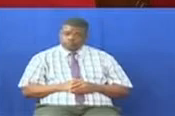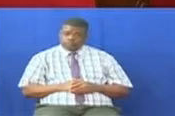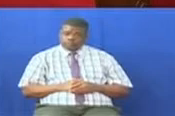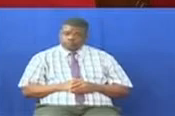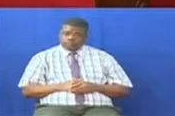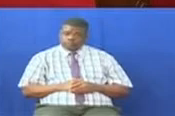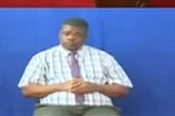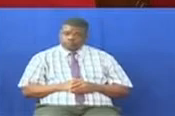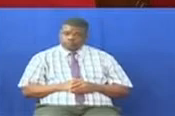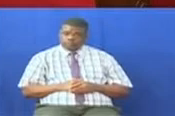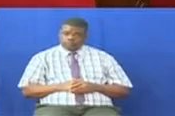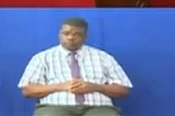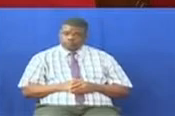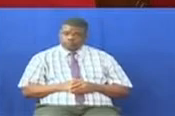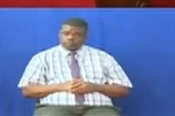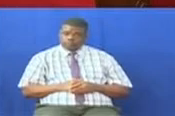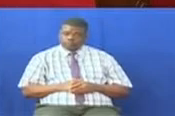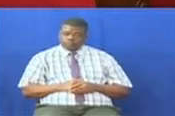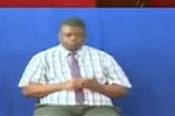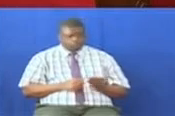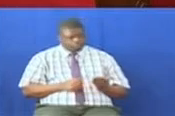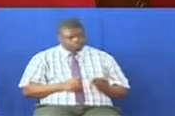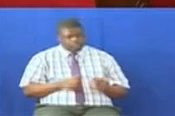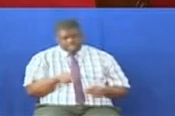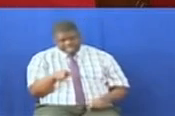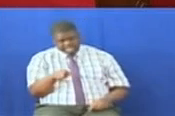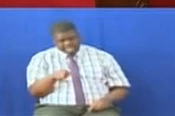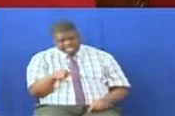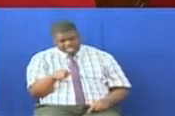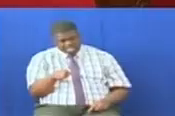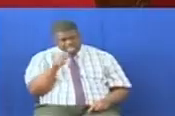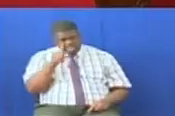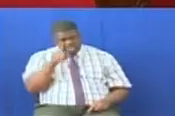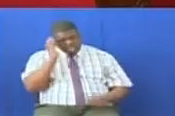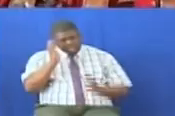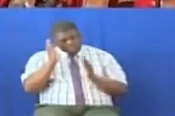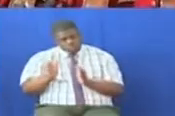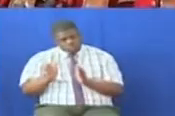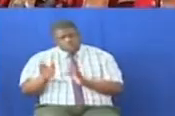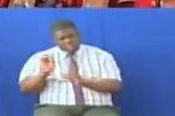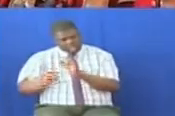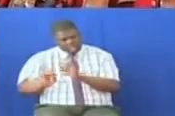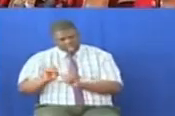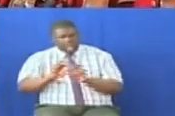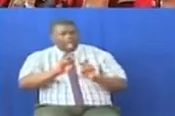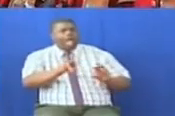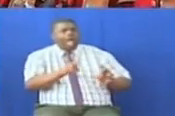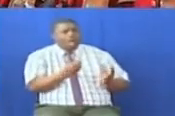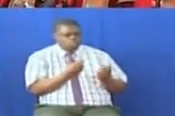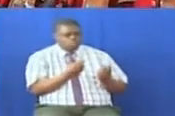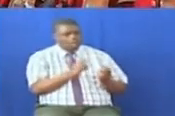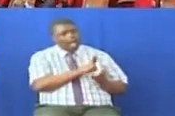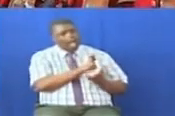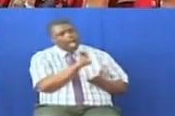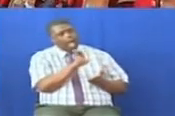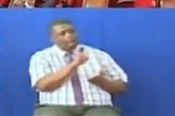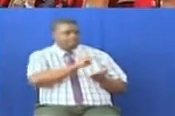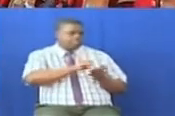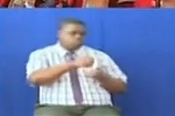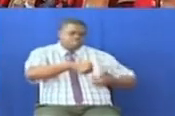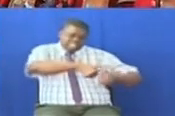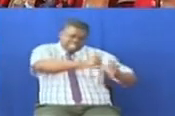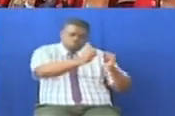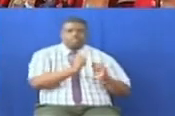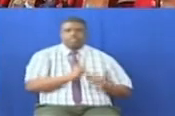ambayo yamechangiwa aidha na serikali kuu au na almashauri zenyewe. Taarifa ya kamati